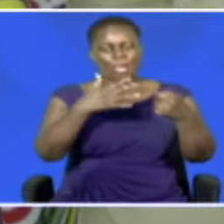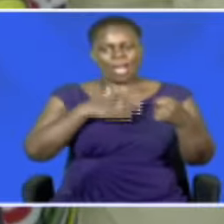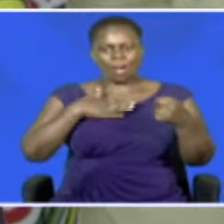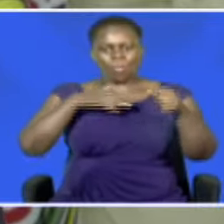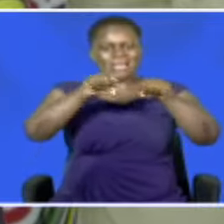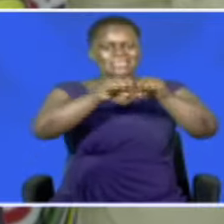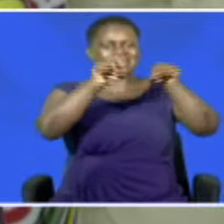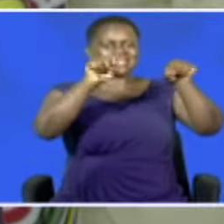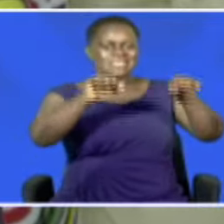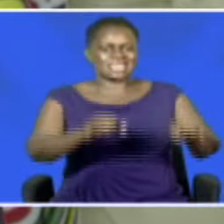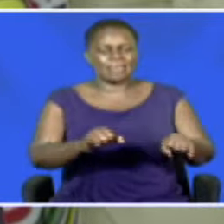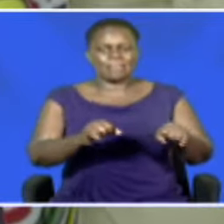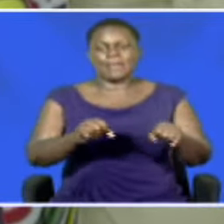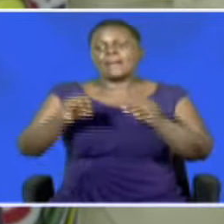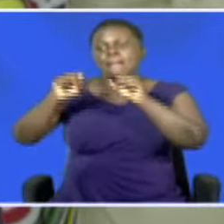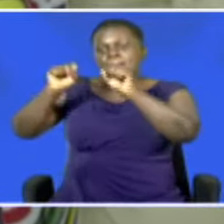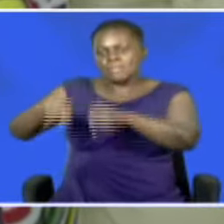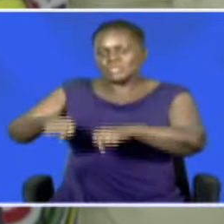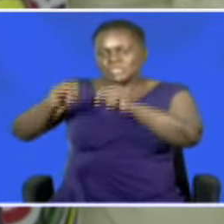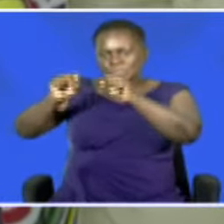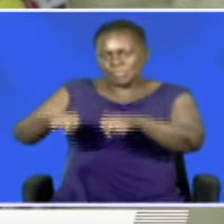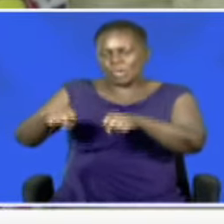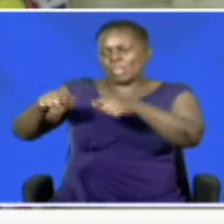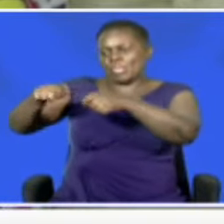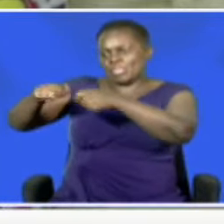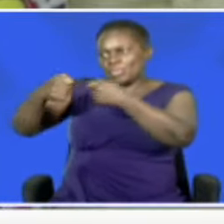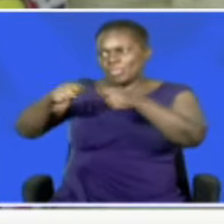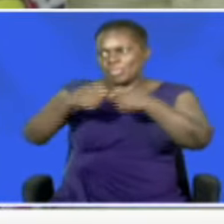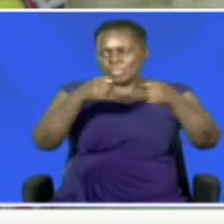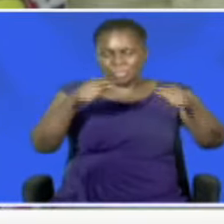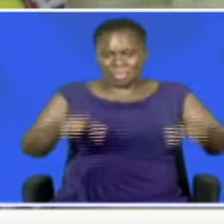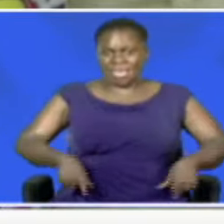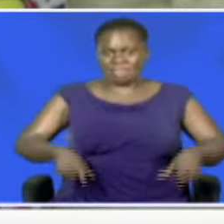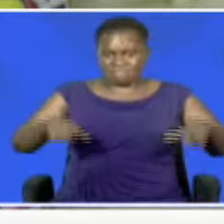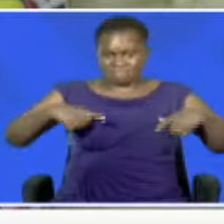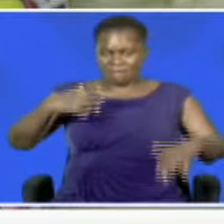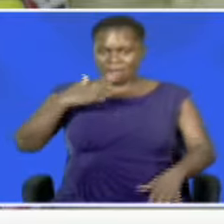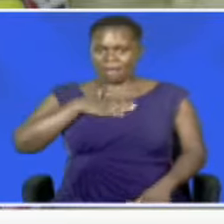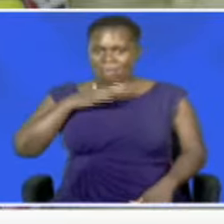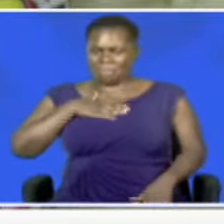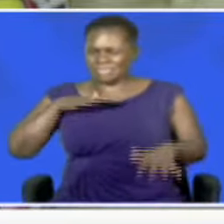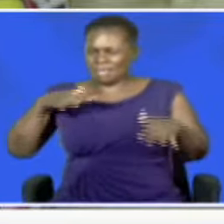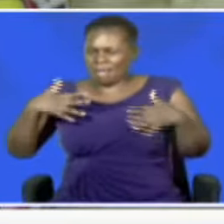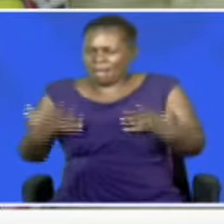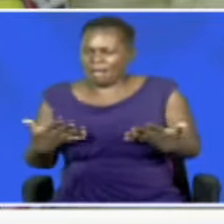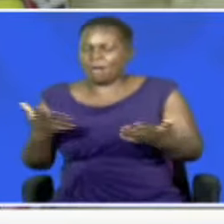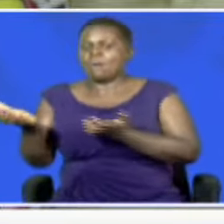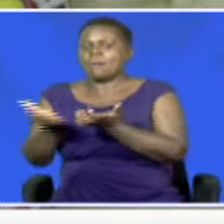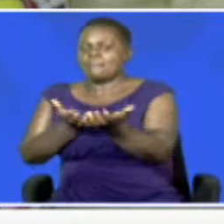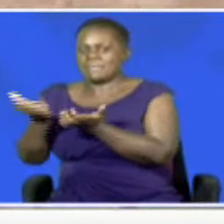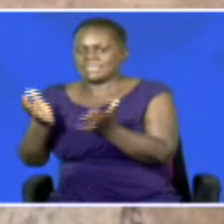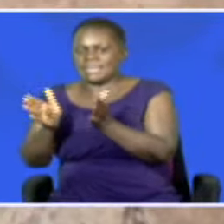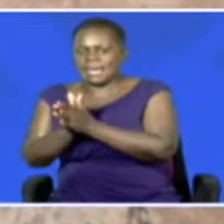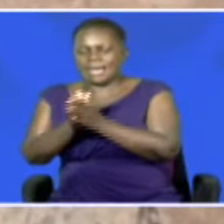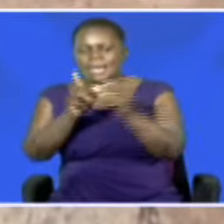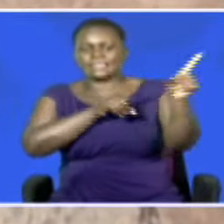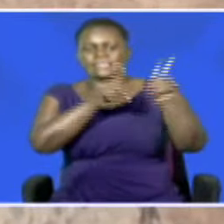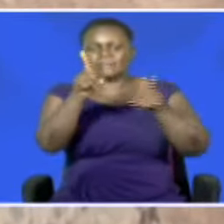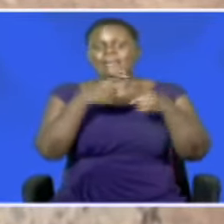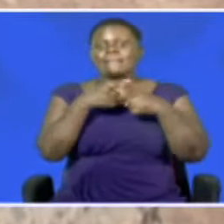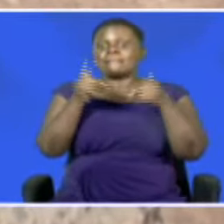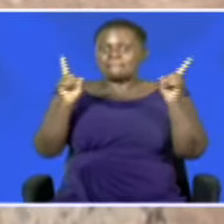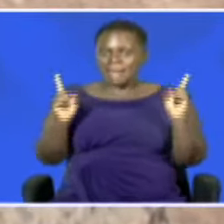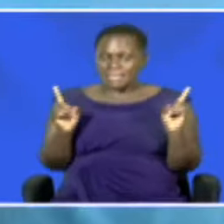systems, with a potential to be able to disrupt our lives in terms of trade and travel. Hata